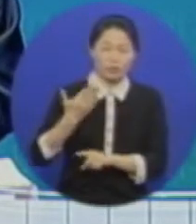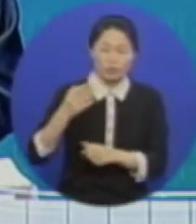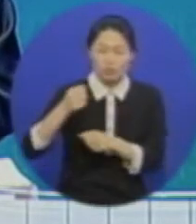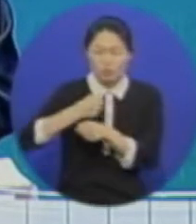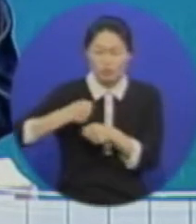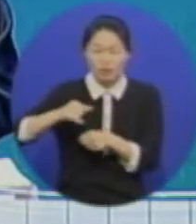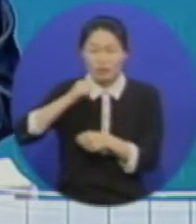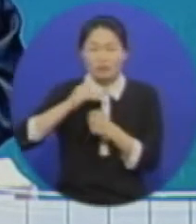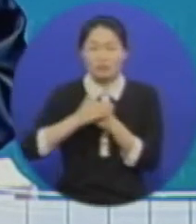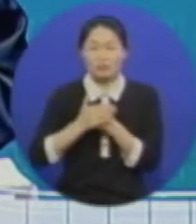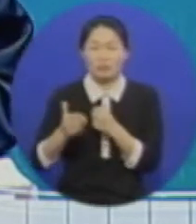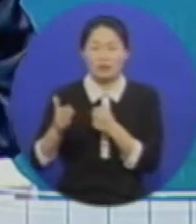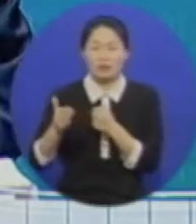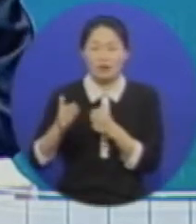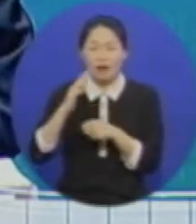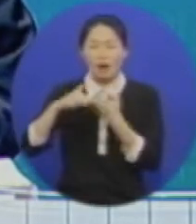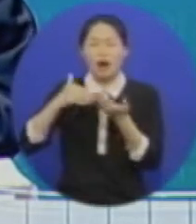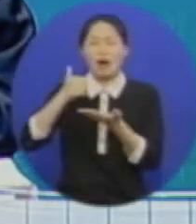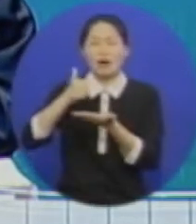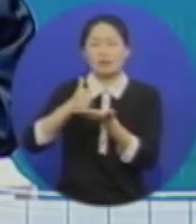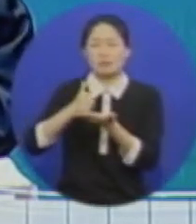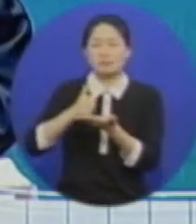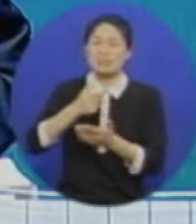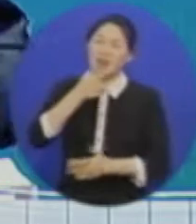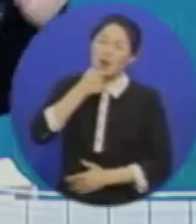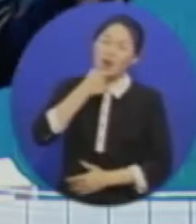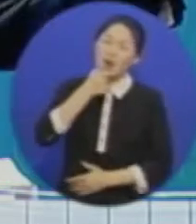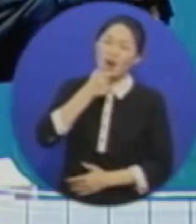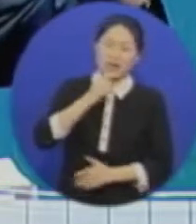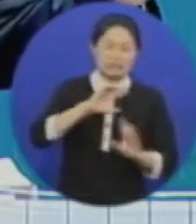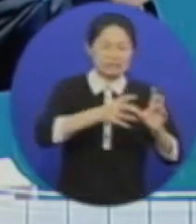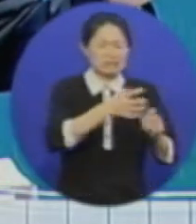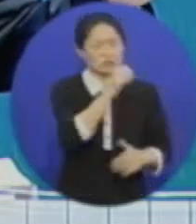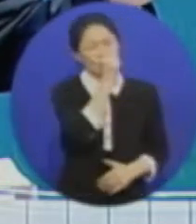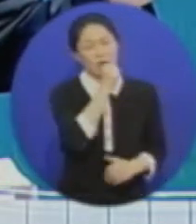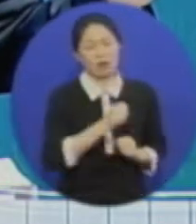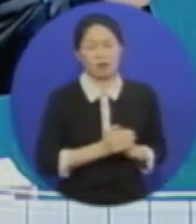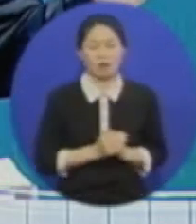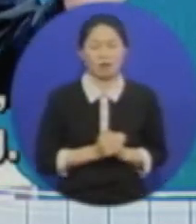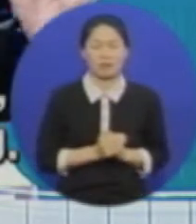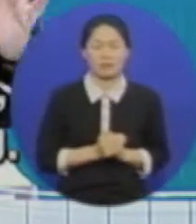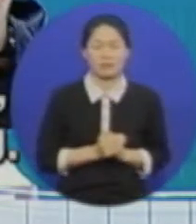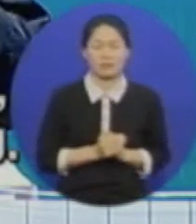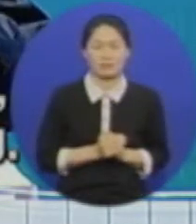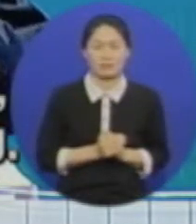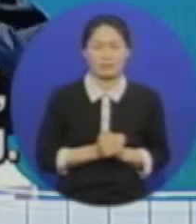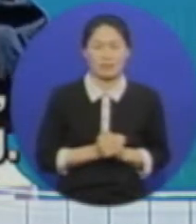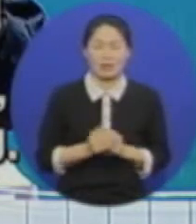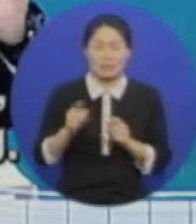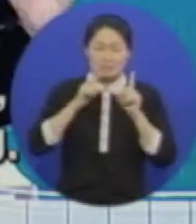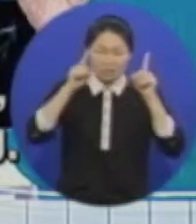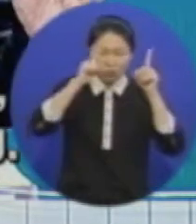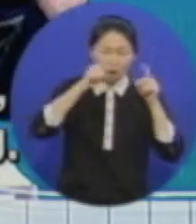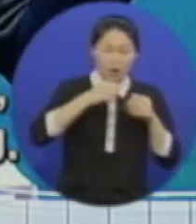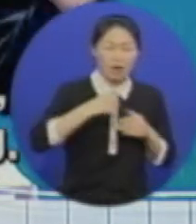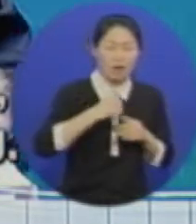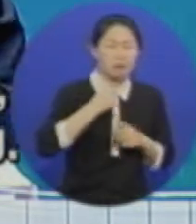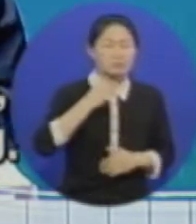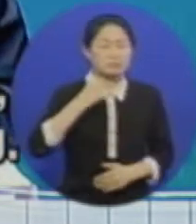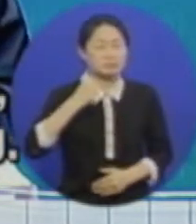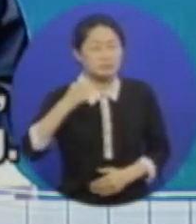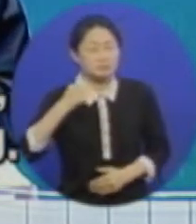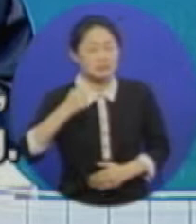때문에 하나님은 싫고 세상이 좋은 거예요 지옥으로 끌고 가는 일은